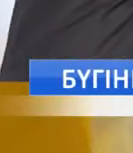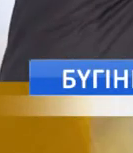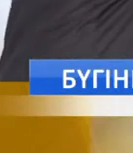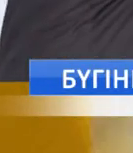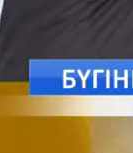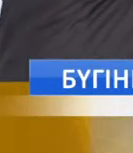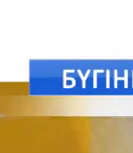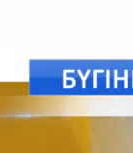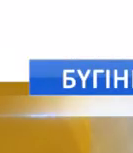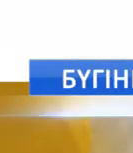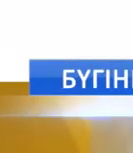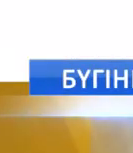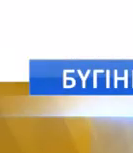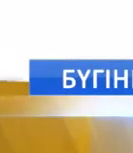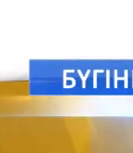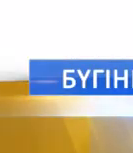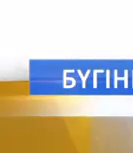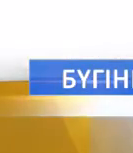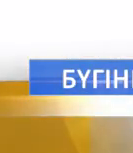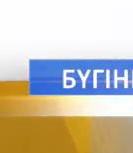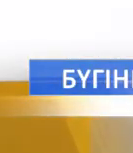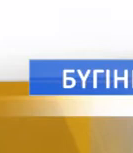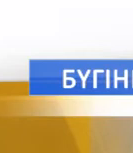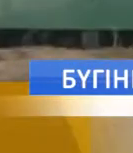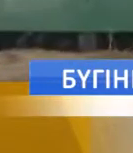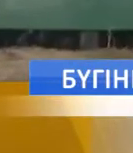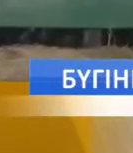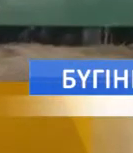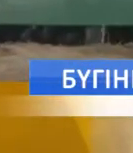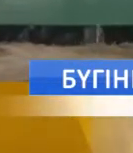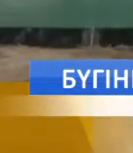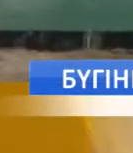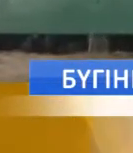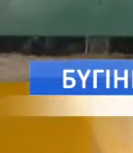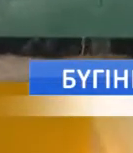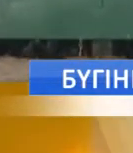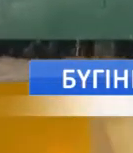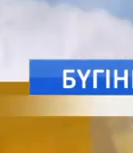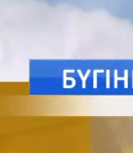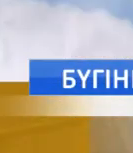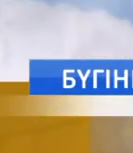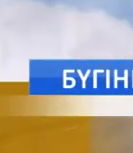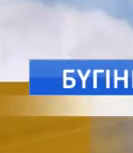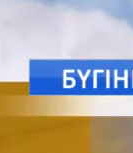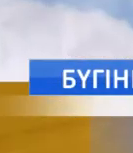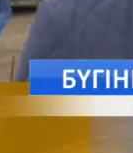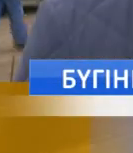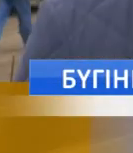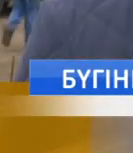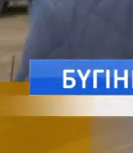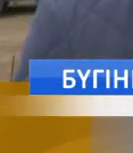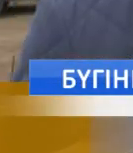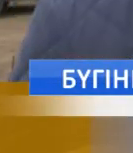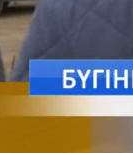Жүк тасымалдау мүмкіндігі 4 есеге артады. Алматы Шу бағытындағы темір жол желісінің екінші тармағы пайдалануға берілді. Жолды жүріп өту